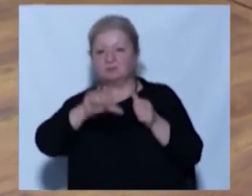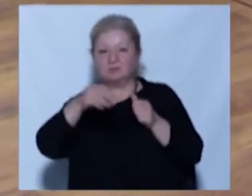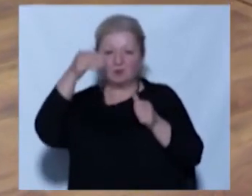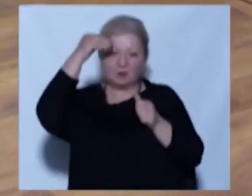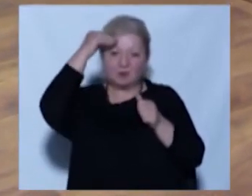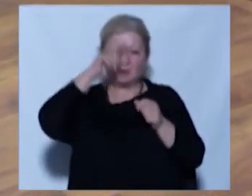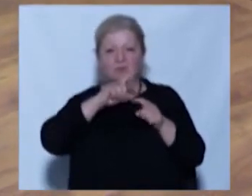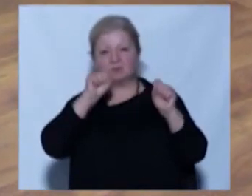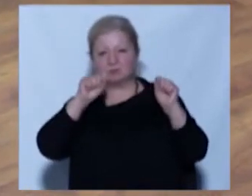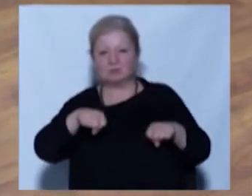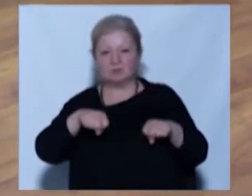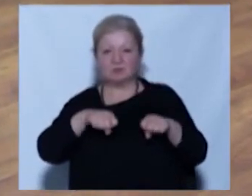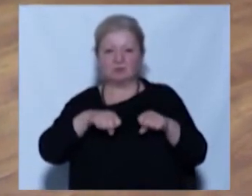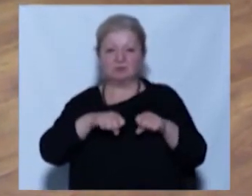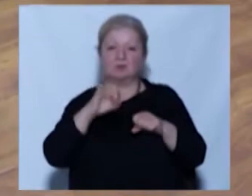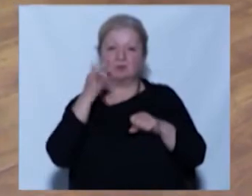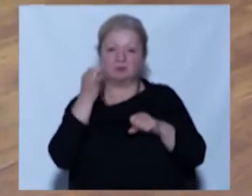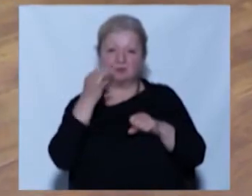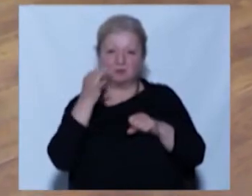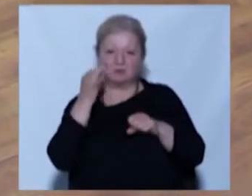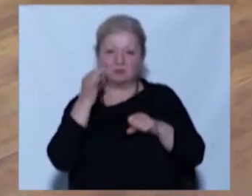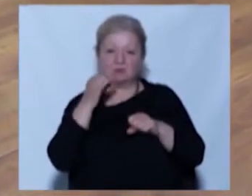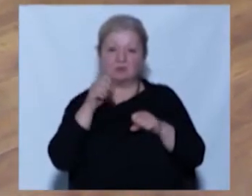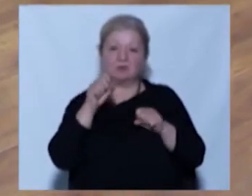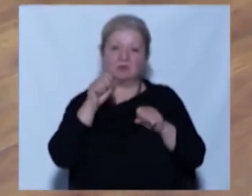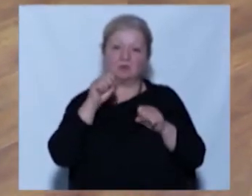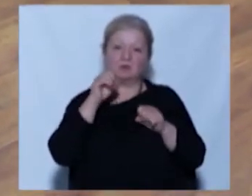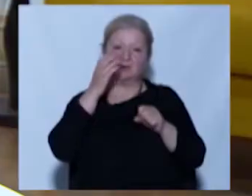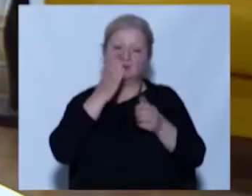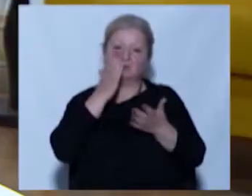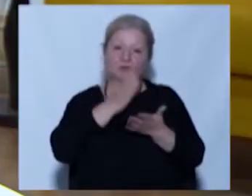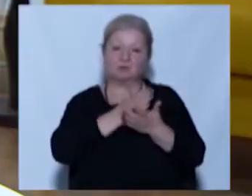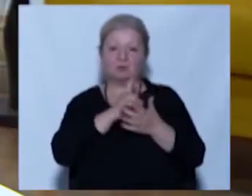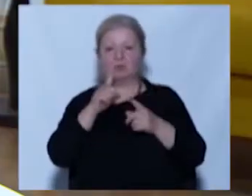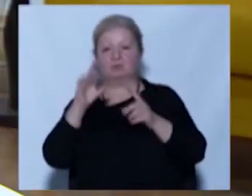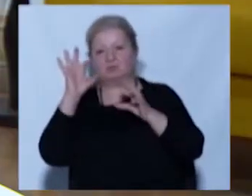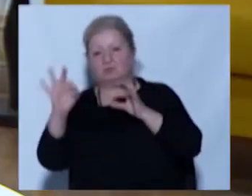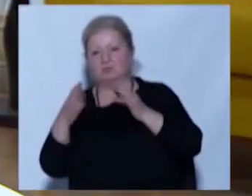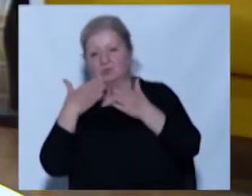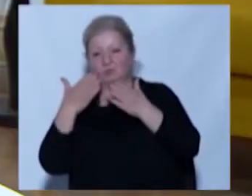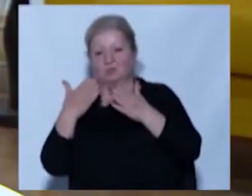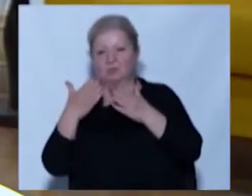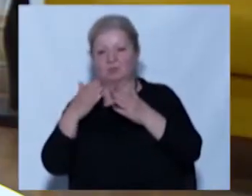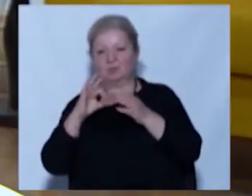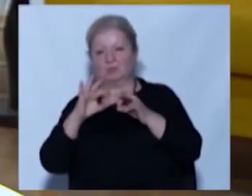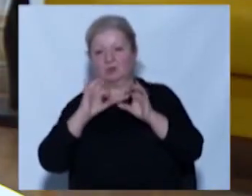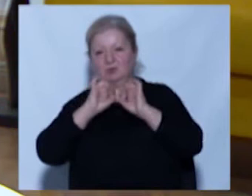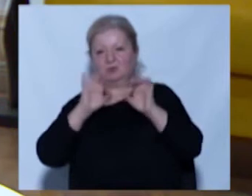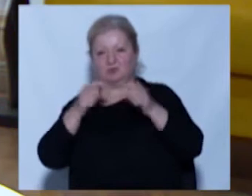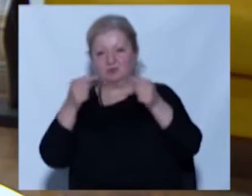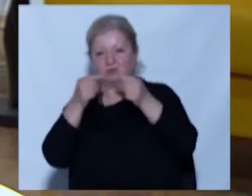შესახებ. შესაძლებელია თუ არა ისტორიკოსი იყოს ობიექტური,